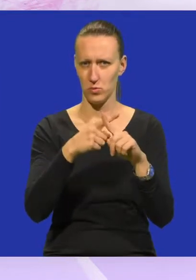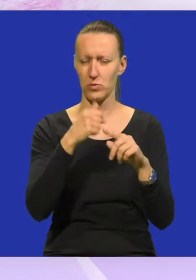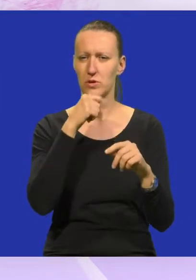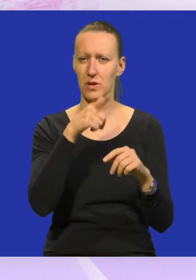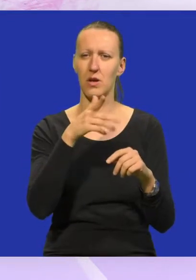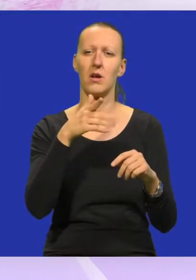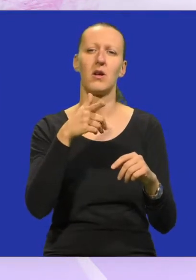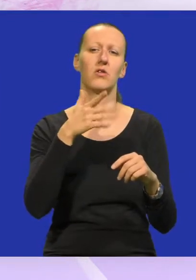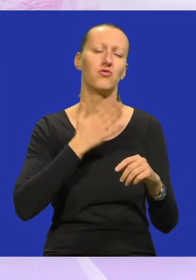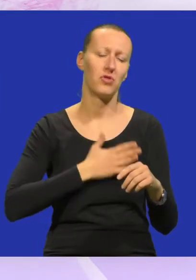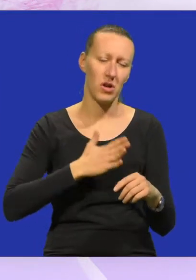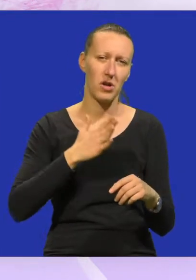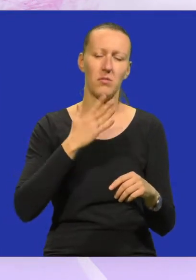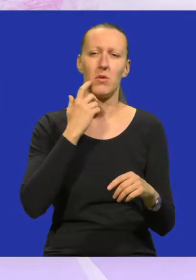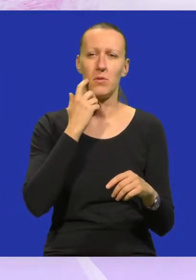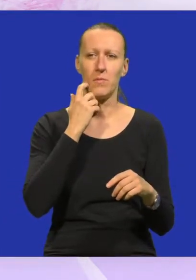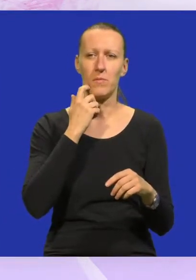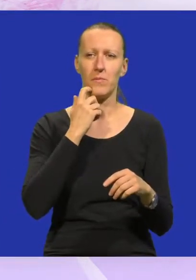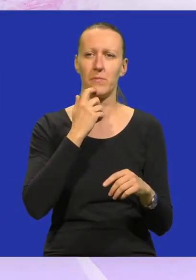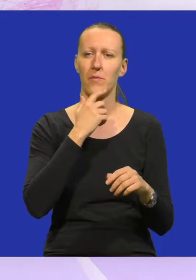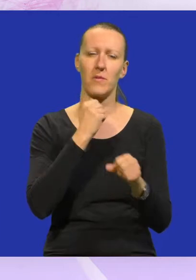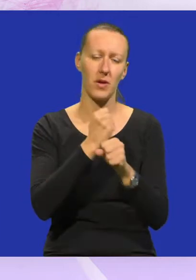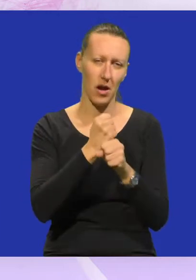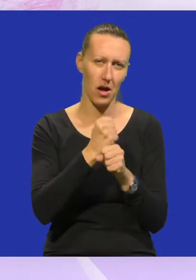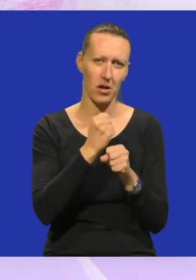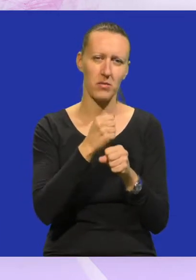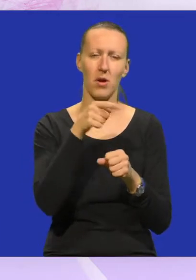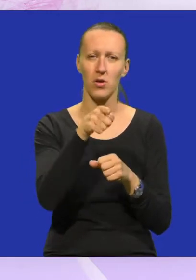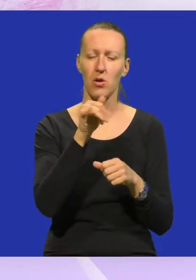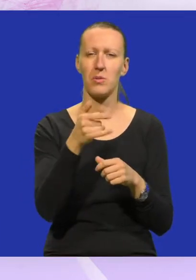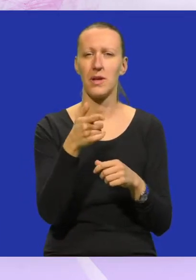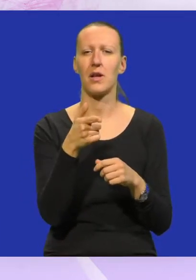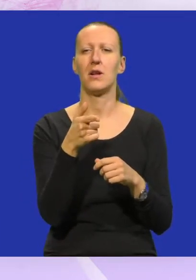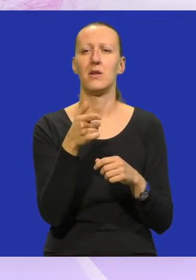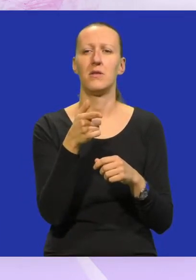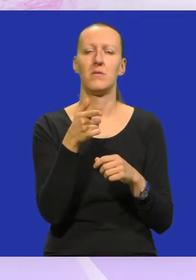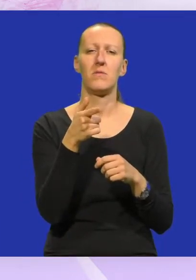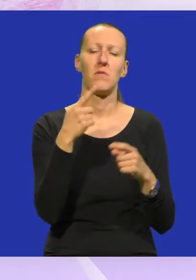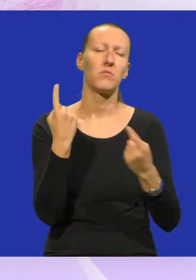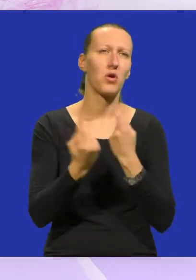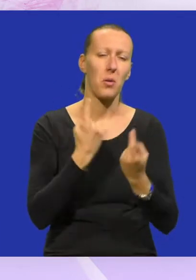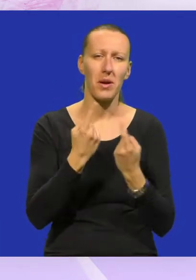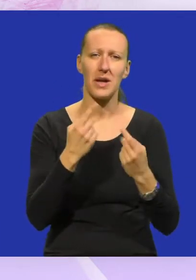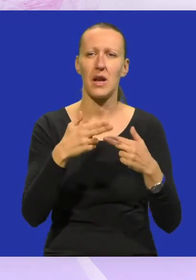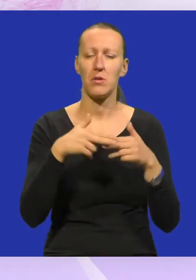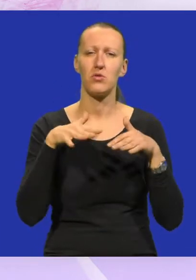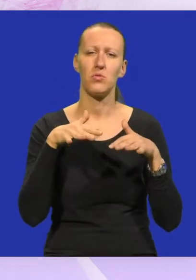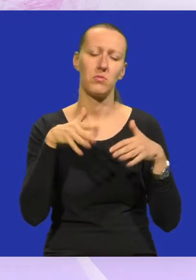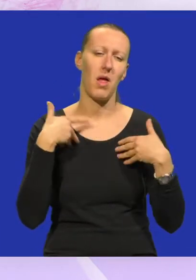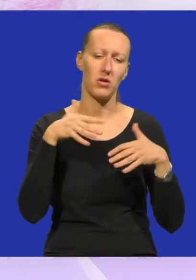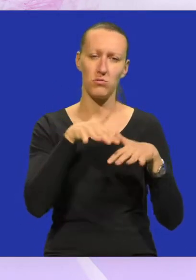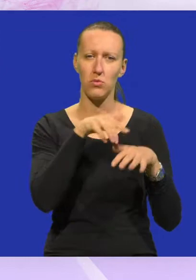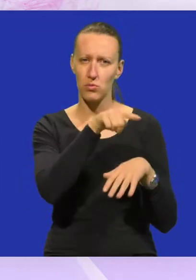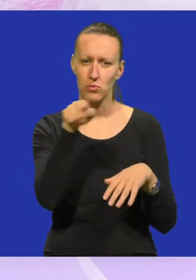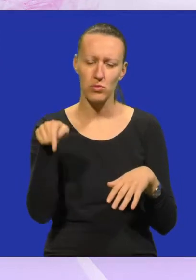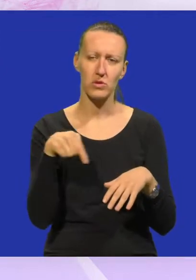intencijom da radimo na tome da se propagira među mlađim ljudima